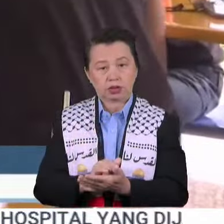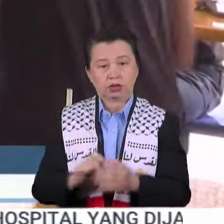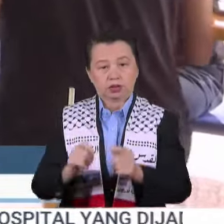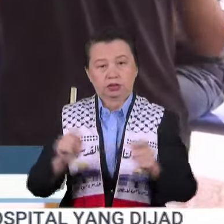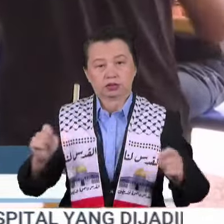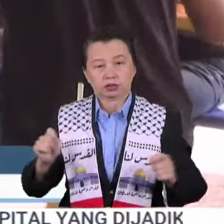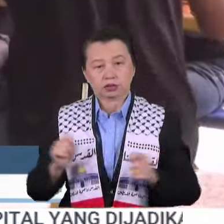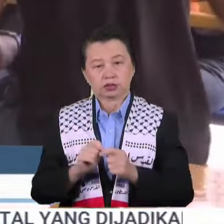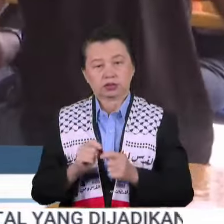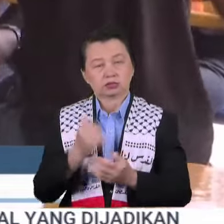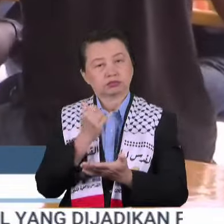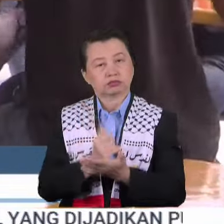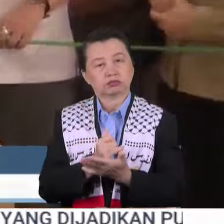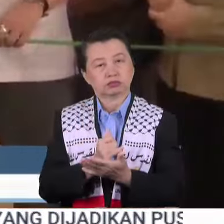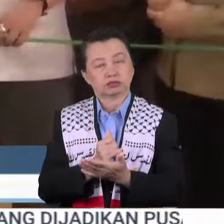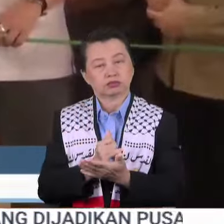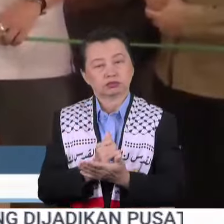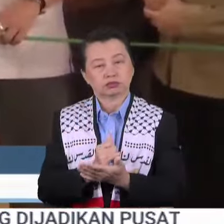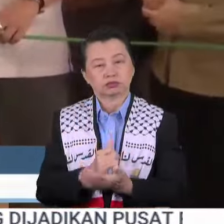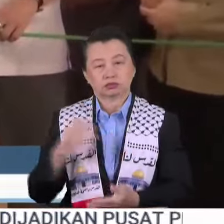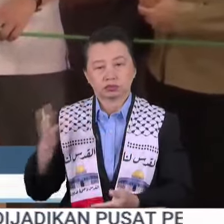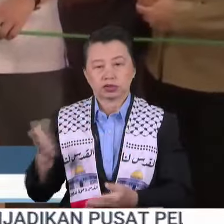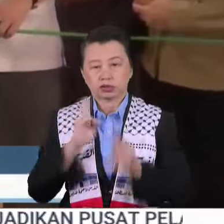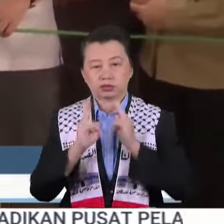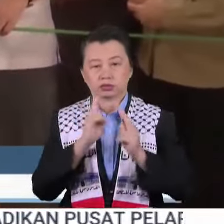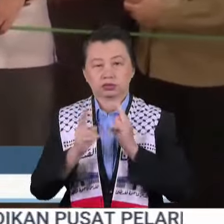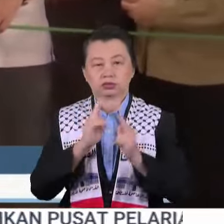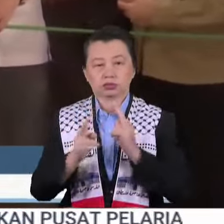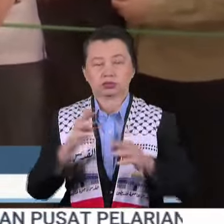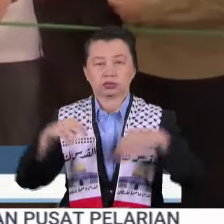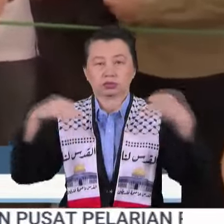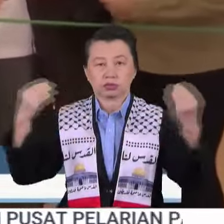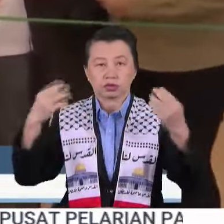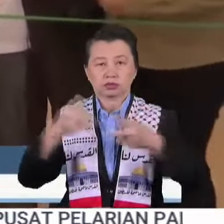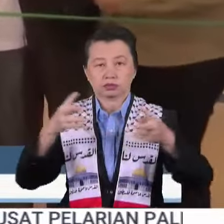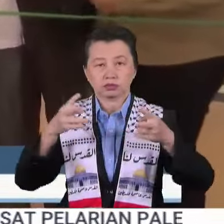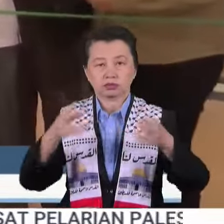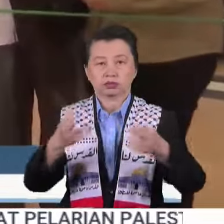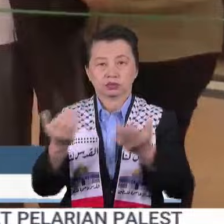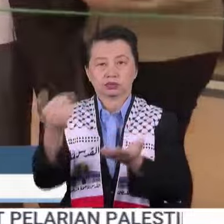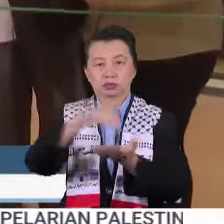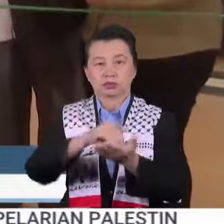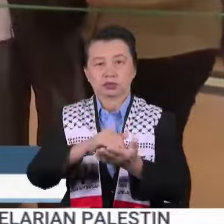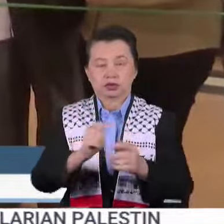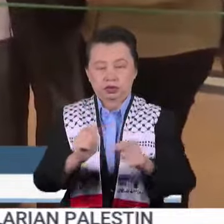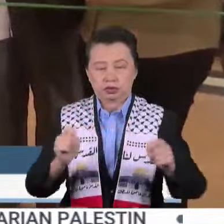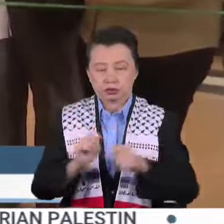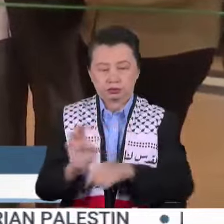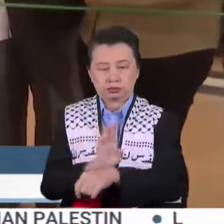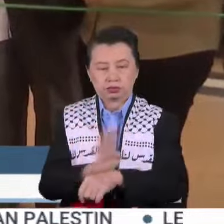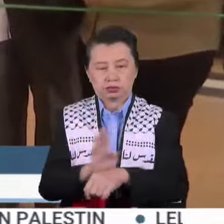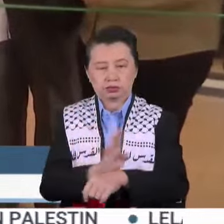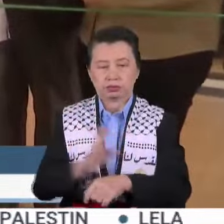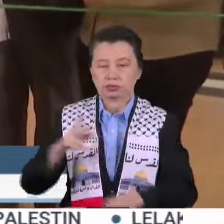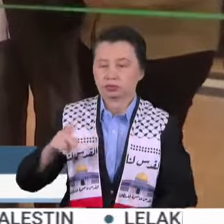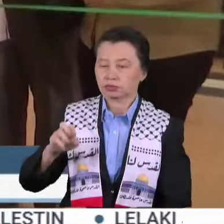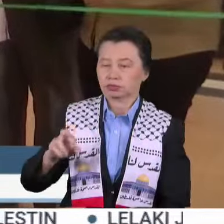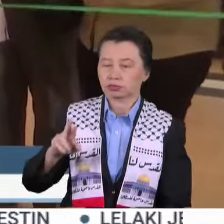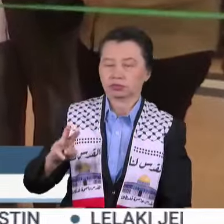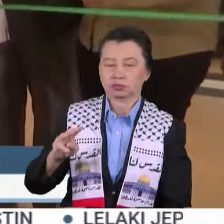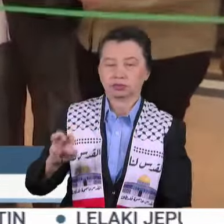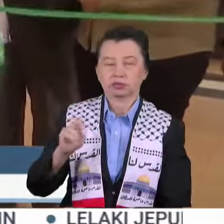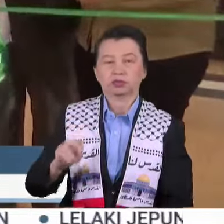sebagai lokasi persinggahan. Beliau berucap demikian pada majlis pembukaan semula Medan Niaga Permaidani Kampung